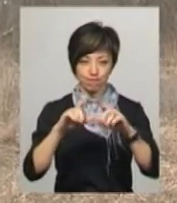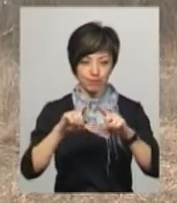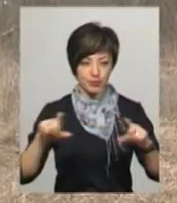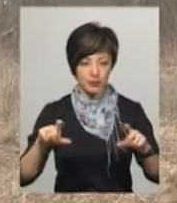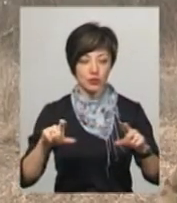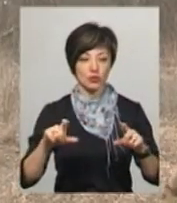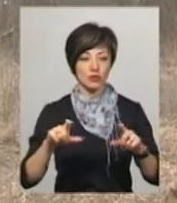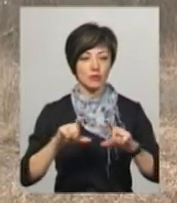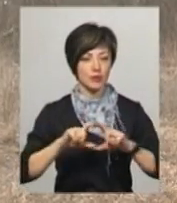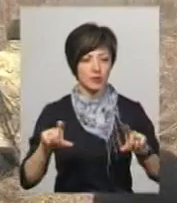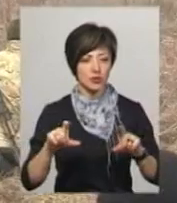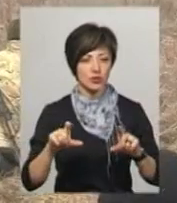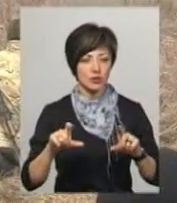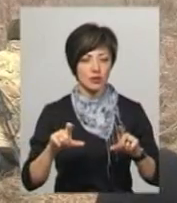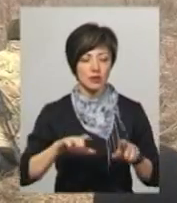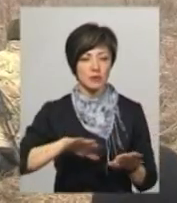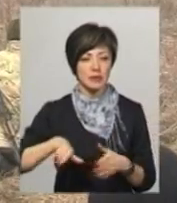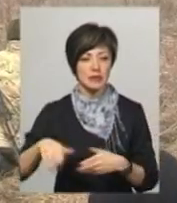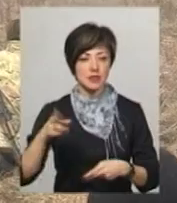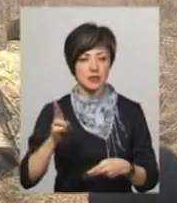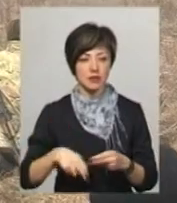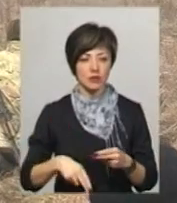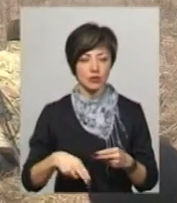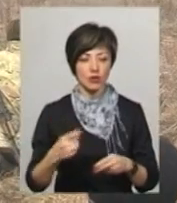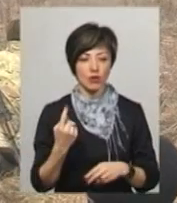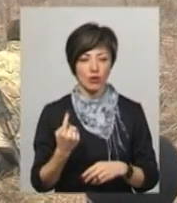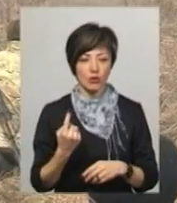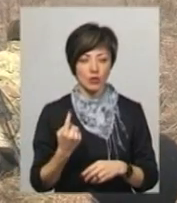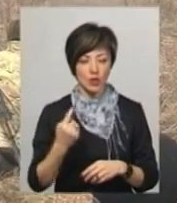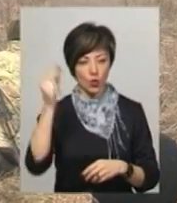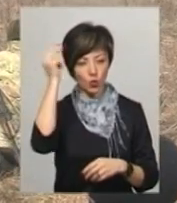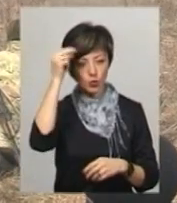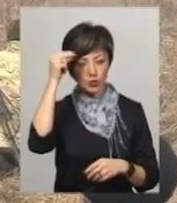Те, що, в принципі, нам бракує. Після закінчення одних із курсів,